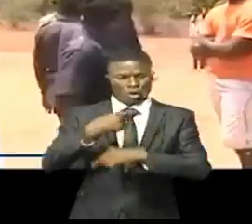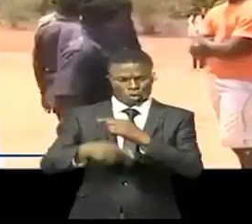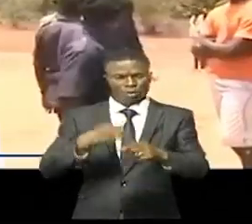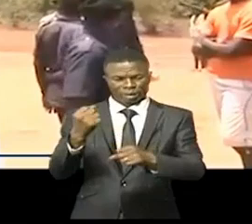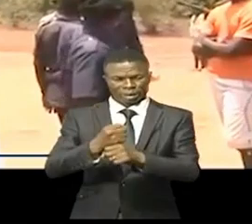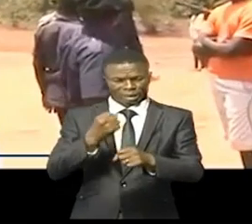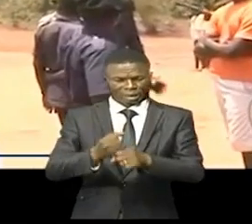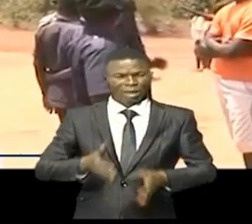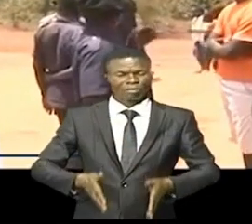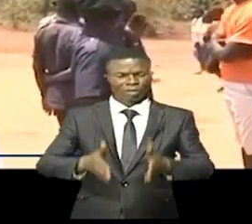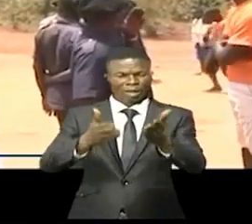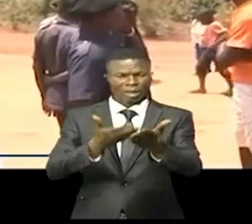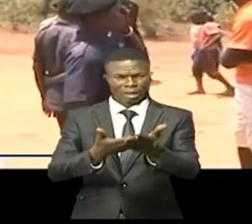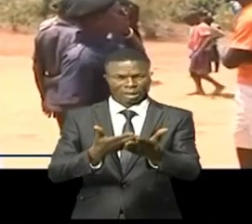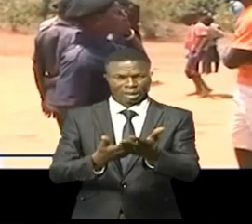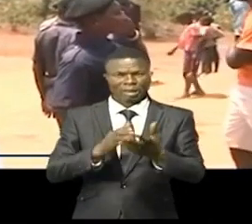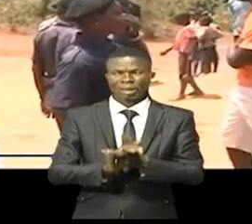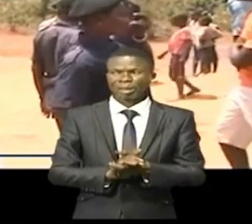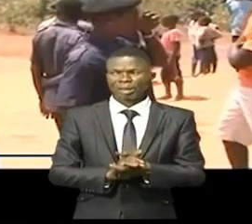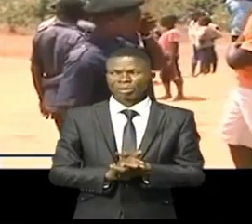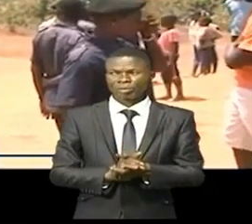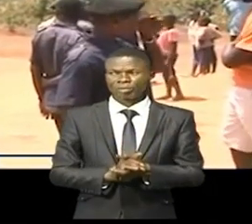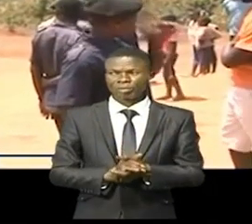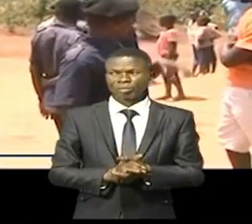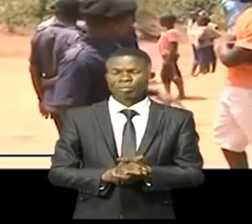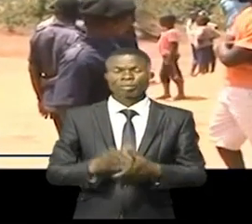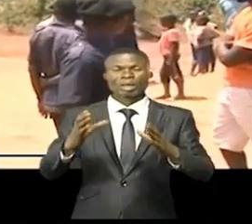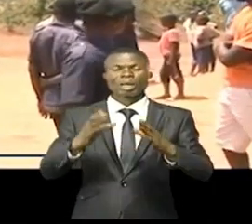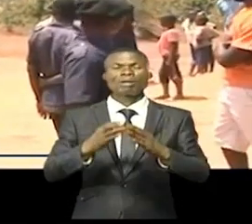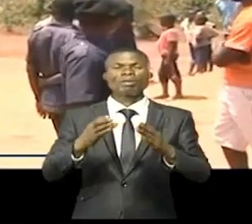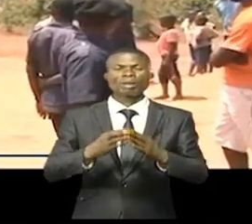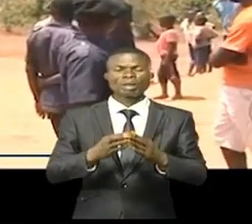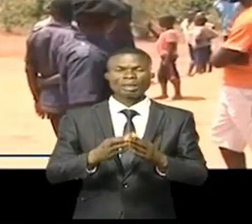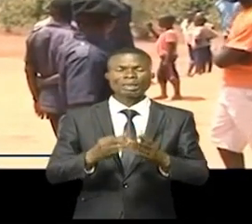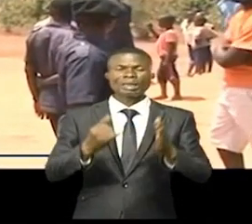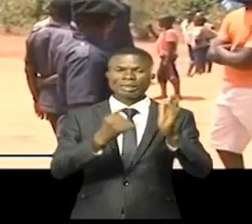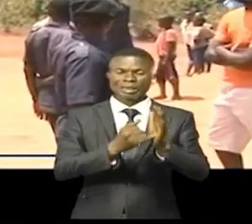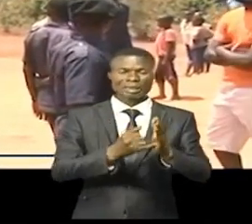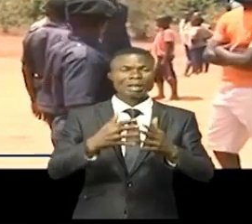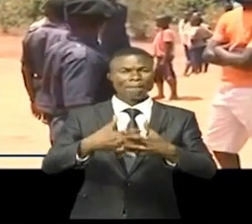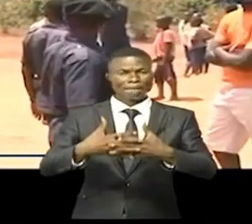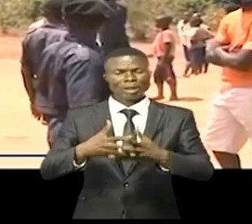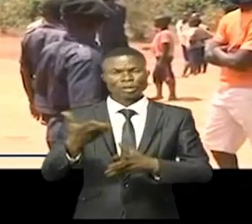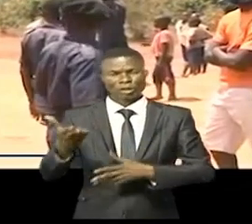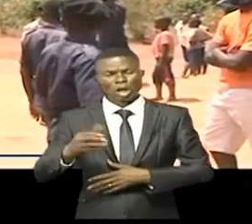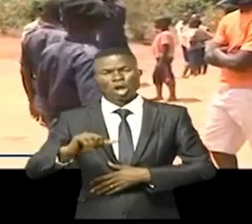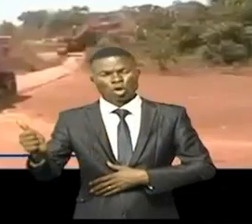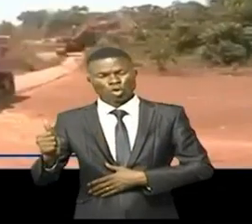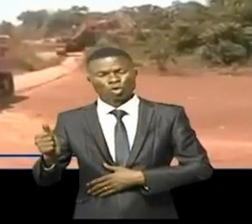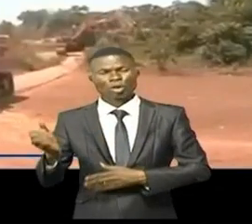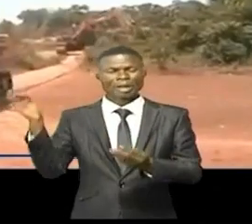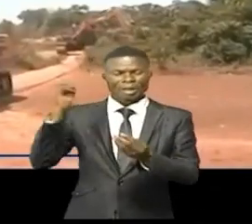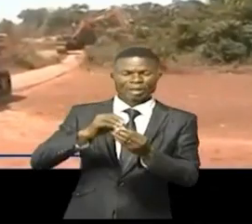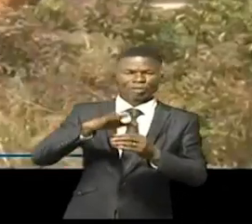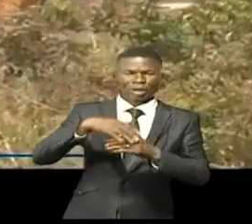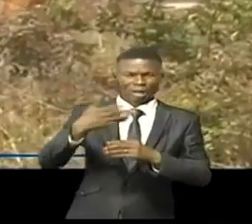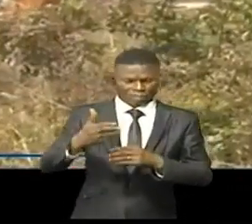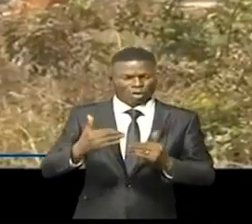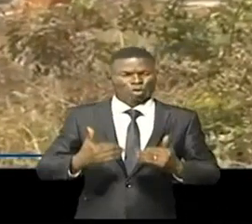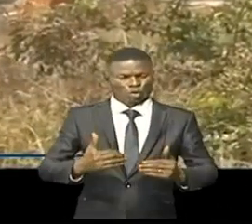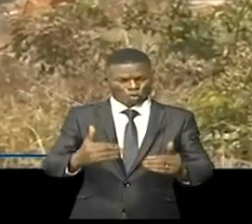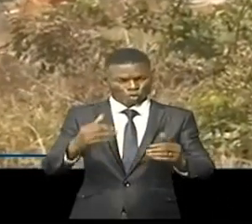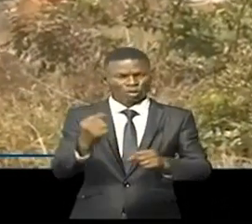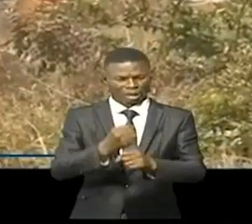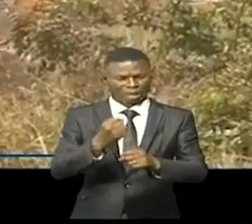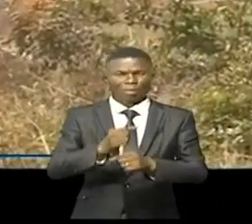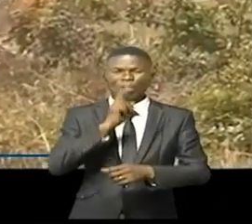l'affrontement. Dans l'immédiat, nous avons 6 excavatrices. Avec d'autres engins qui vont venir après, on pourrait aller plus vite. Lentement mais sûrement,